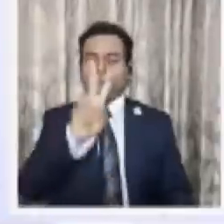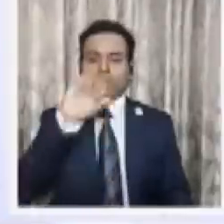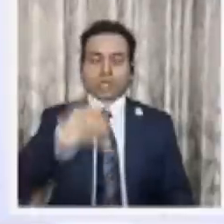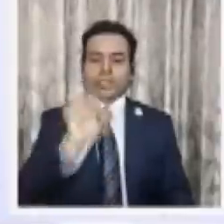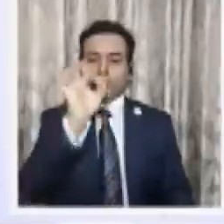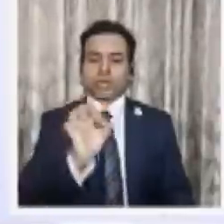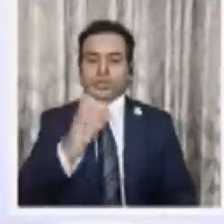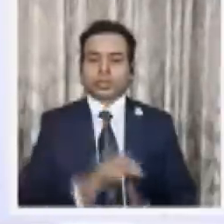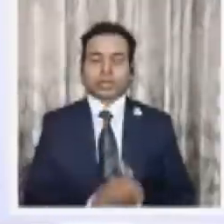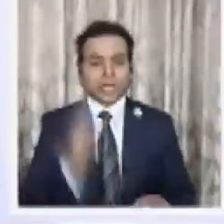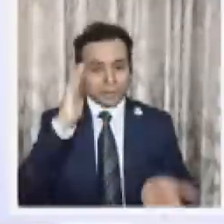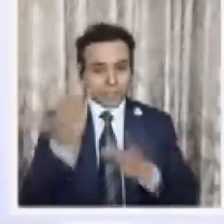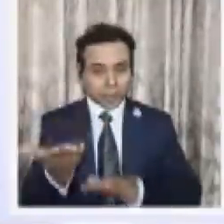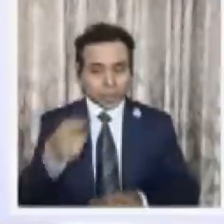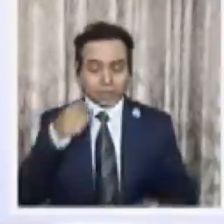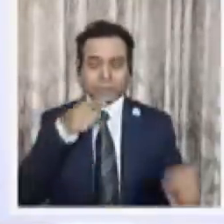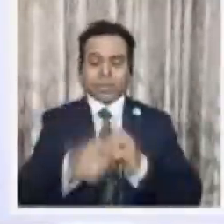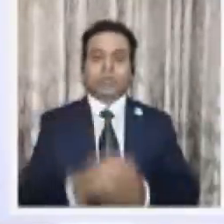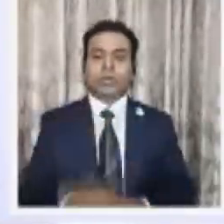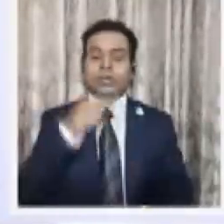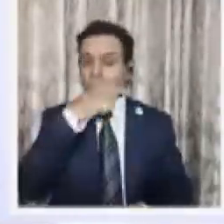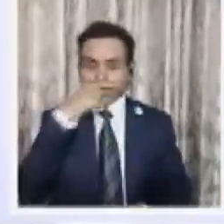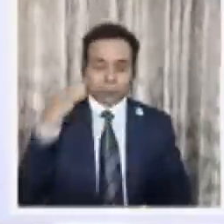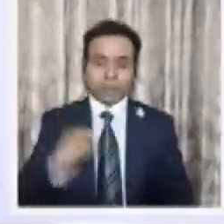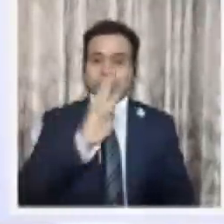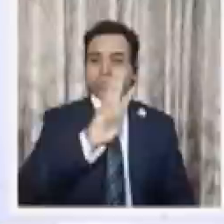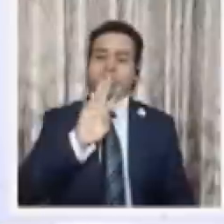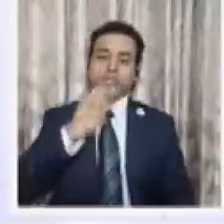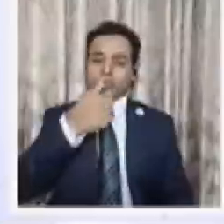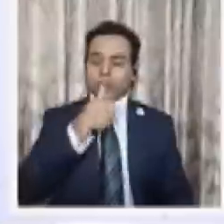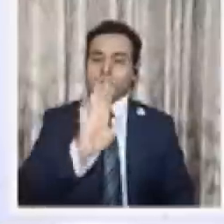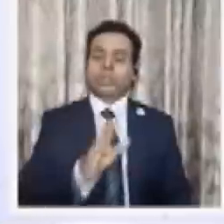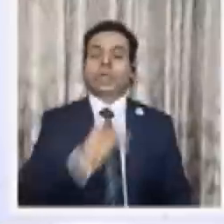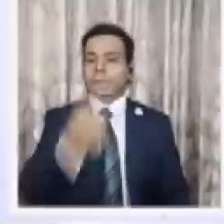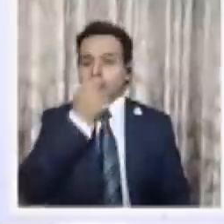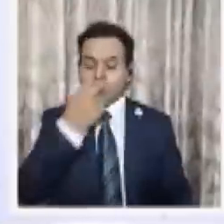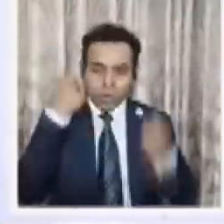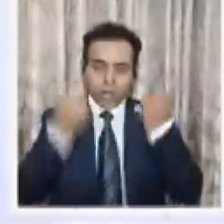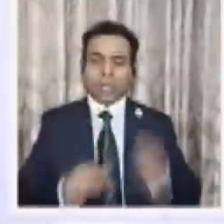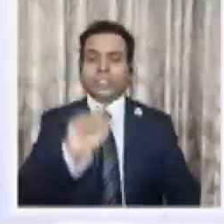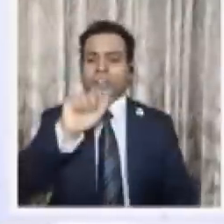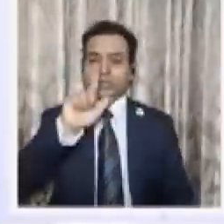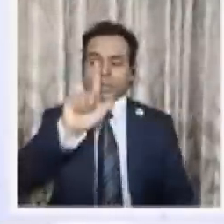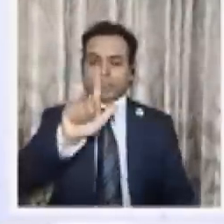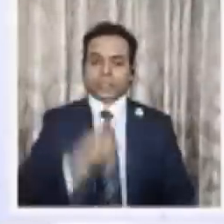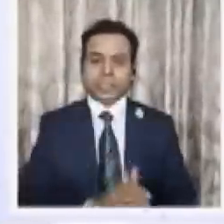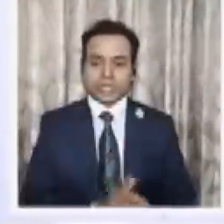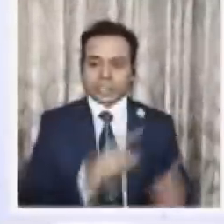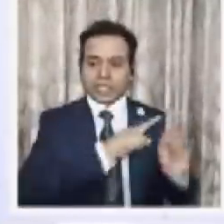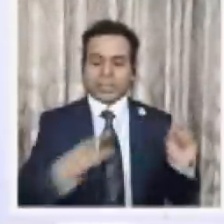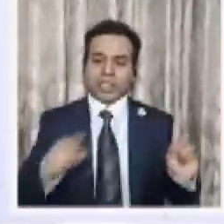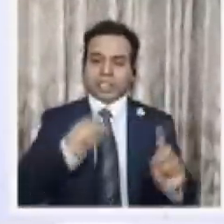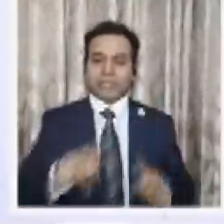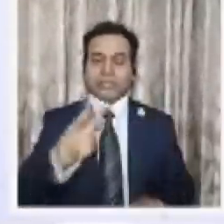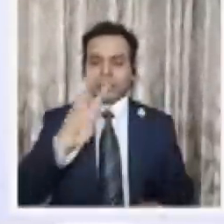2,709 জন মৃত্যুবরণ করেছেন, শনাক্ত বিবেচনায় মৃত্যুর হার 1.29%। যারা মৃত্যুবরণ করেছেন 24 ঘন্টায় তাদের মধ্যে